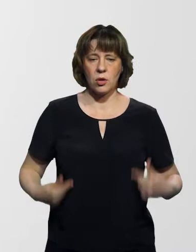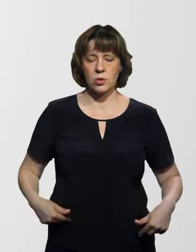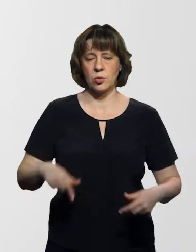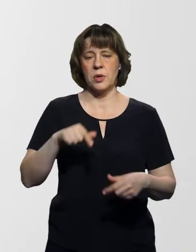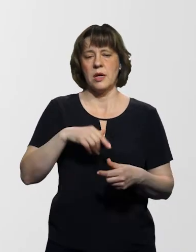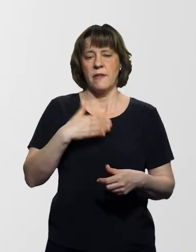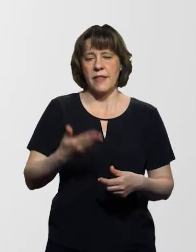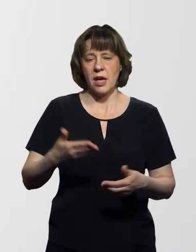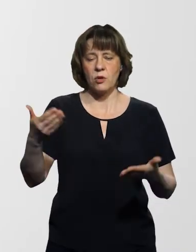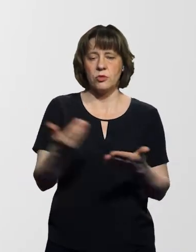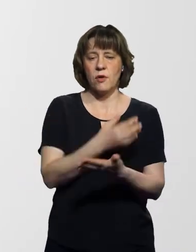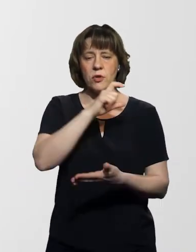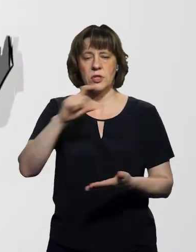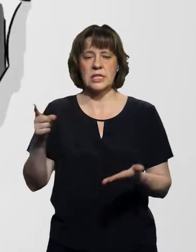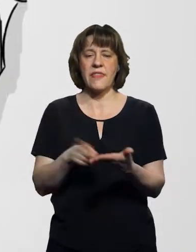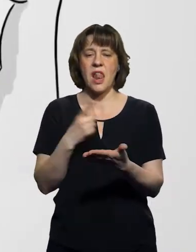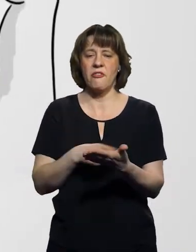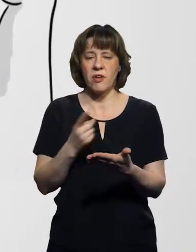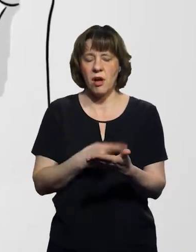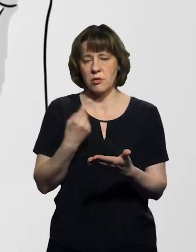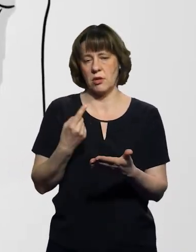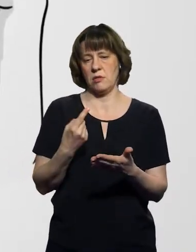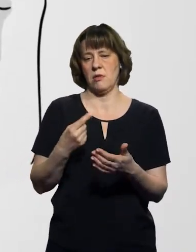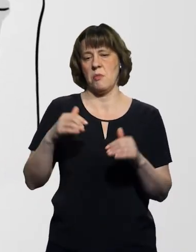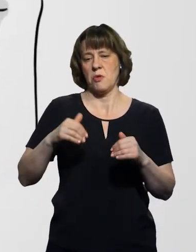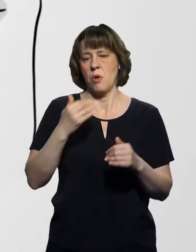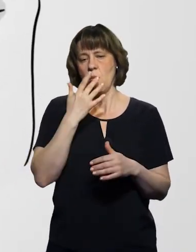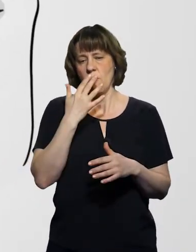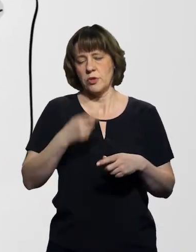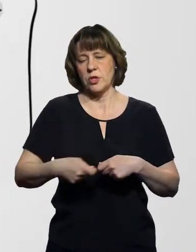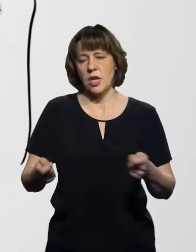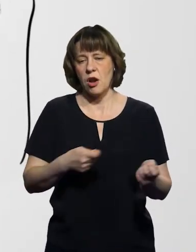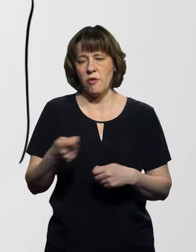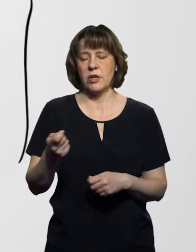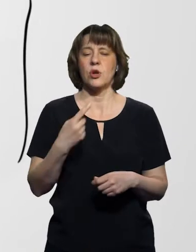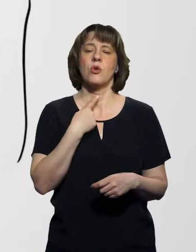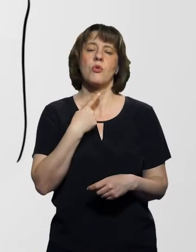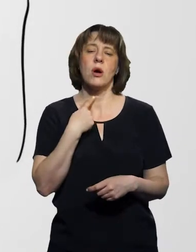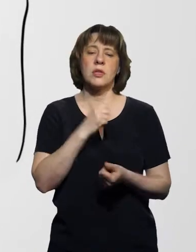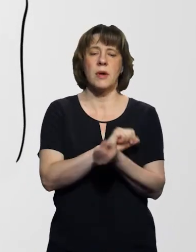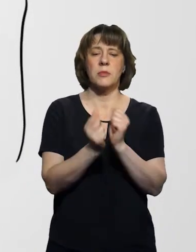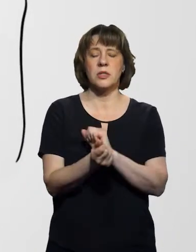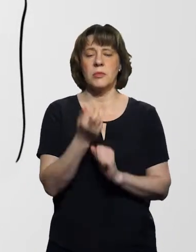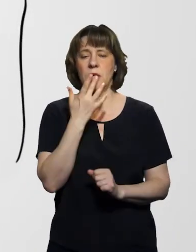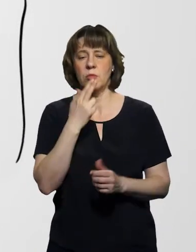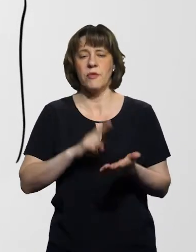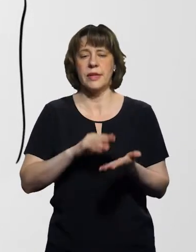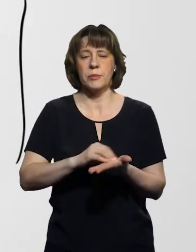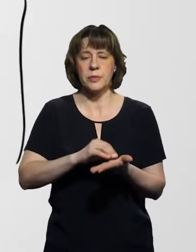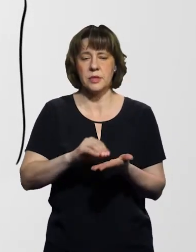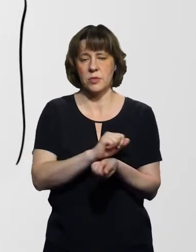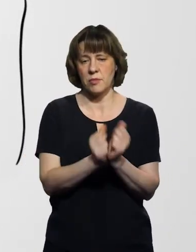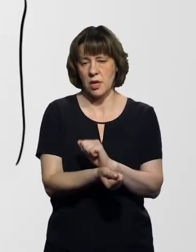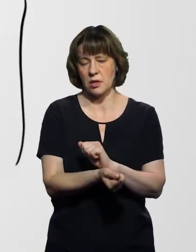też nowoczesne smartfony. Umożliwiają one na przykład sterowanie głosem czy zamianę tekstu mówionego na pisany. Łatwo można też na